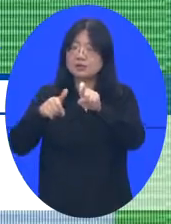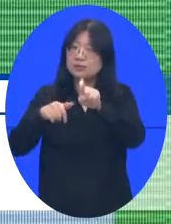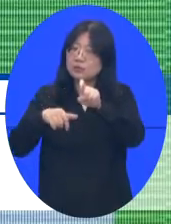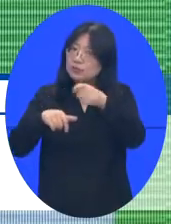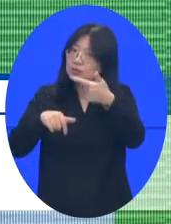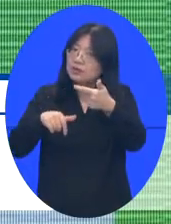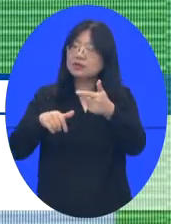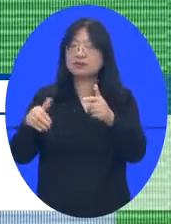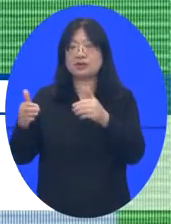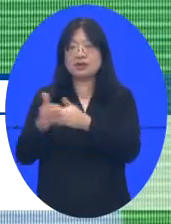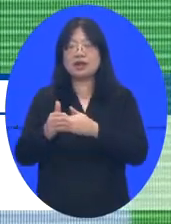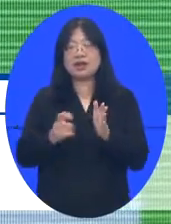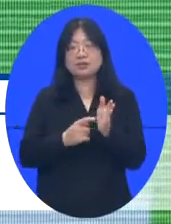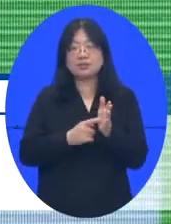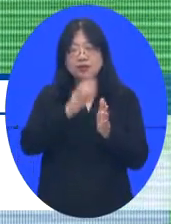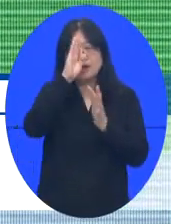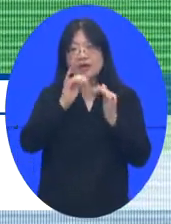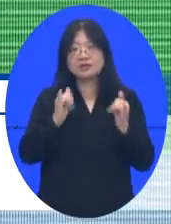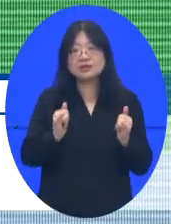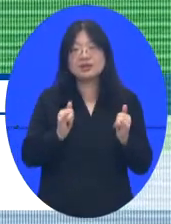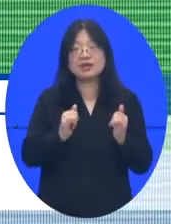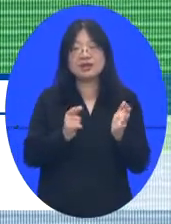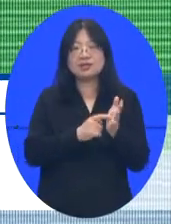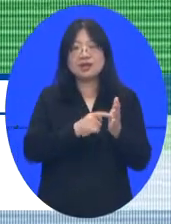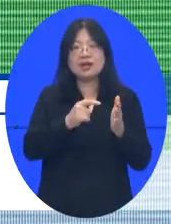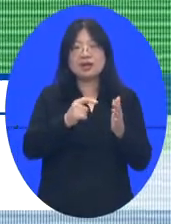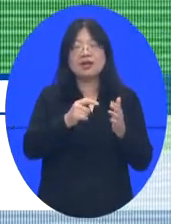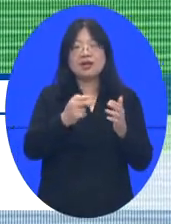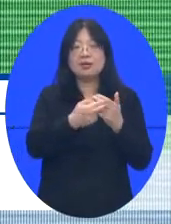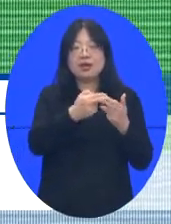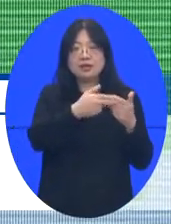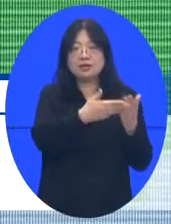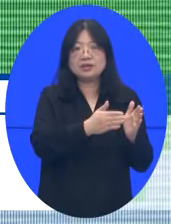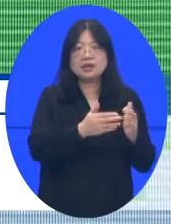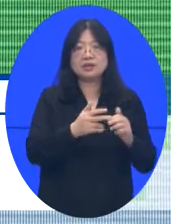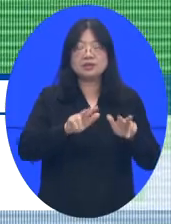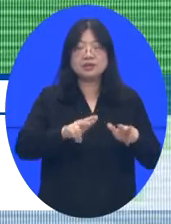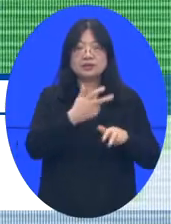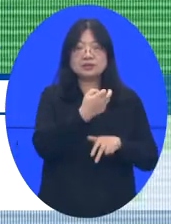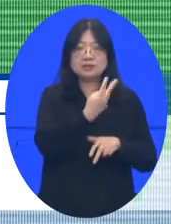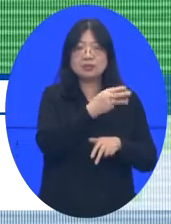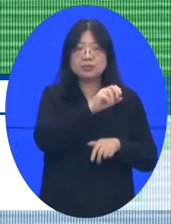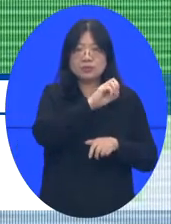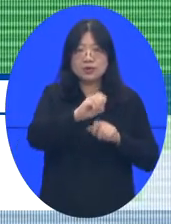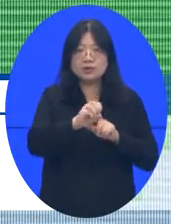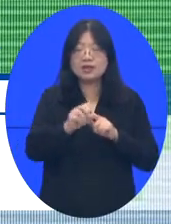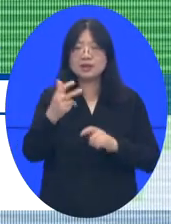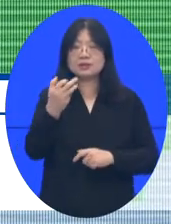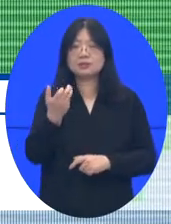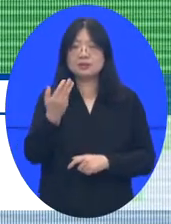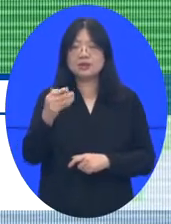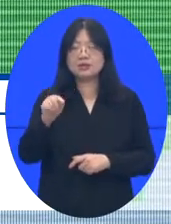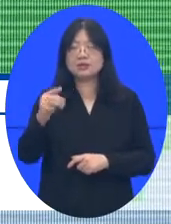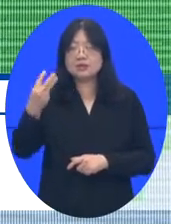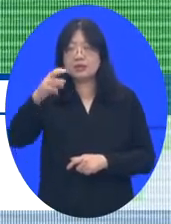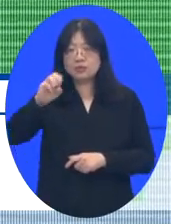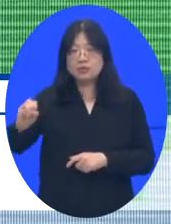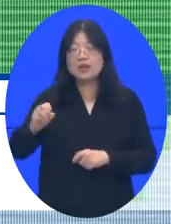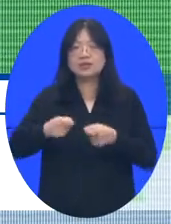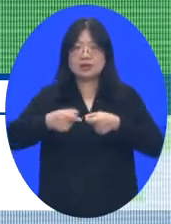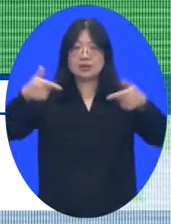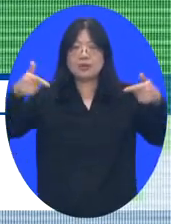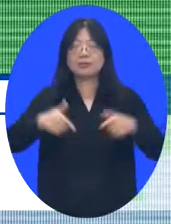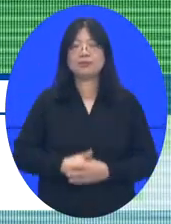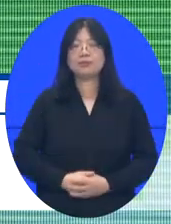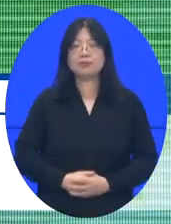116개소까지, 응급 환자 응급실 이용률은 현행 73%에서 78.3%까지